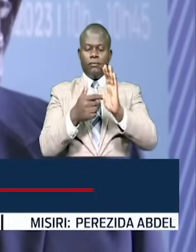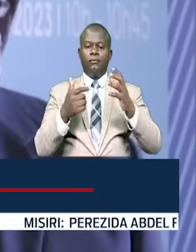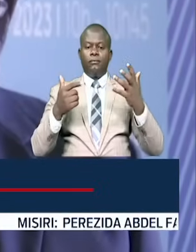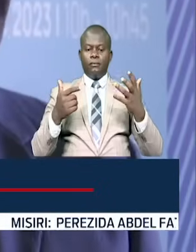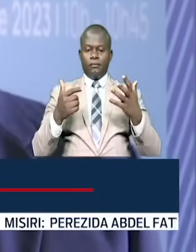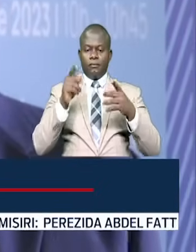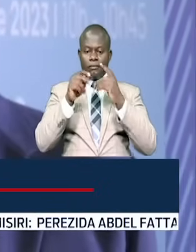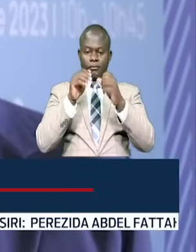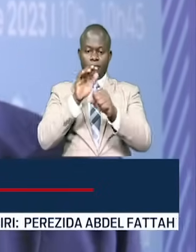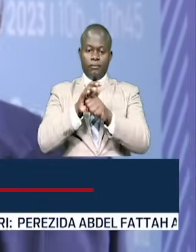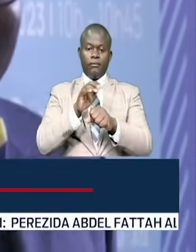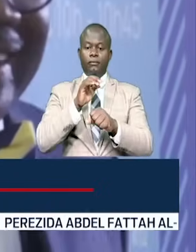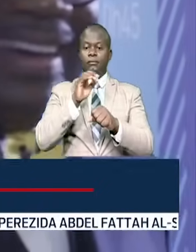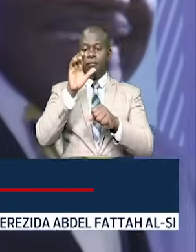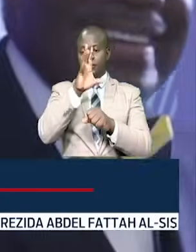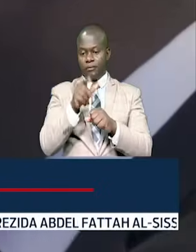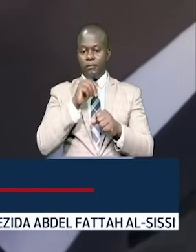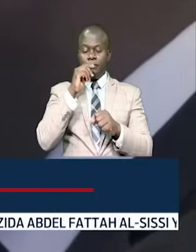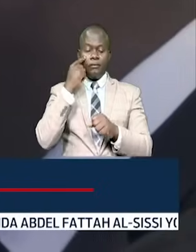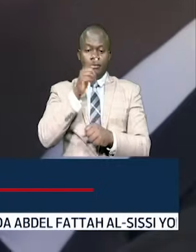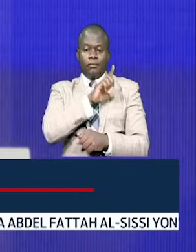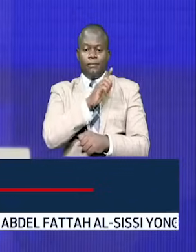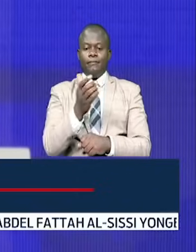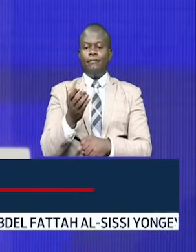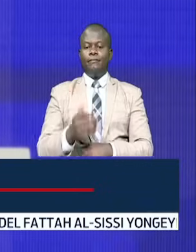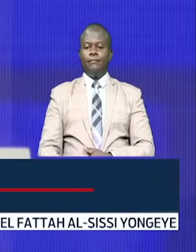ku mugabane wa Afurika batigeze babona ayo mahirwe.